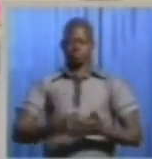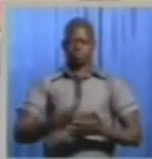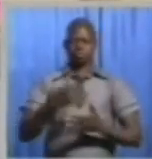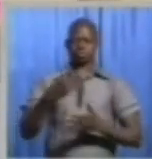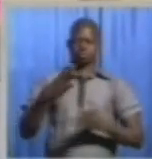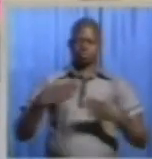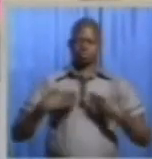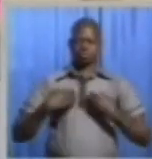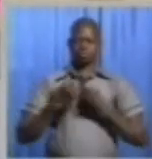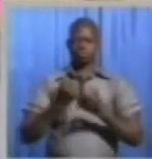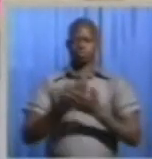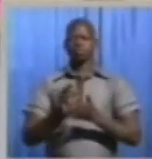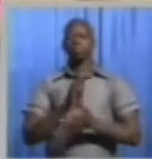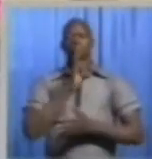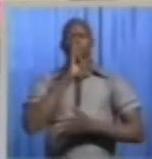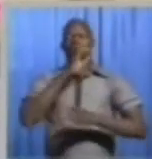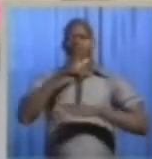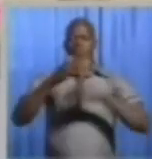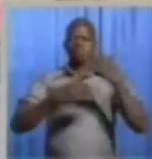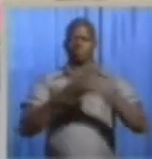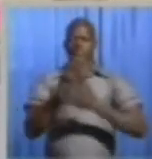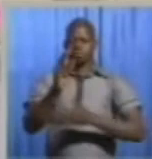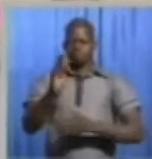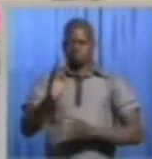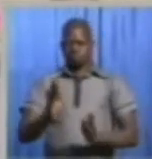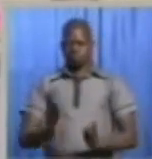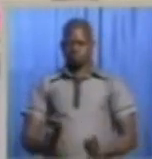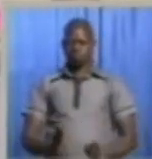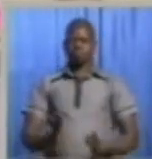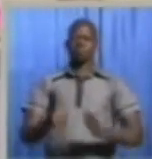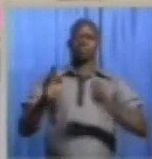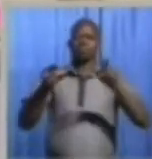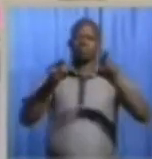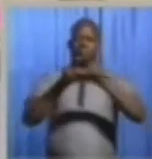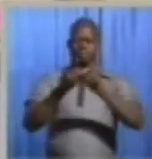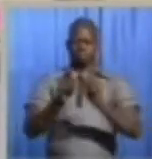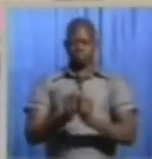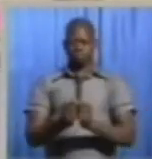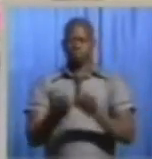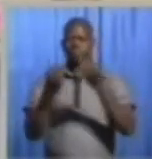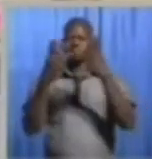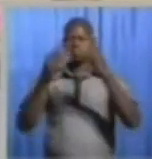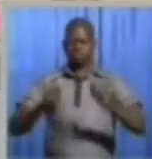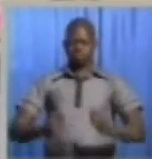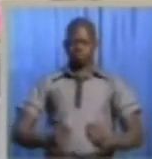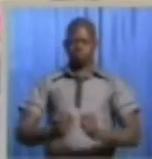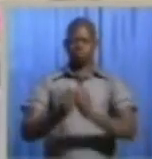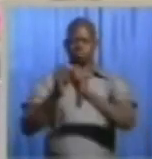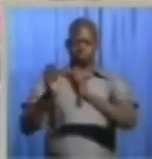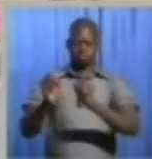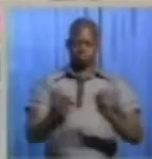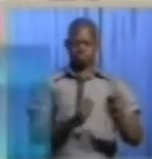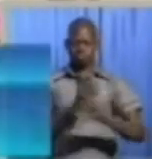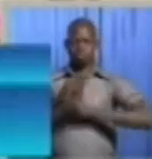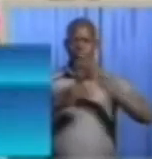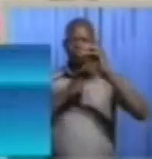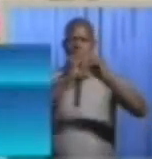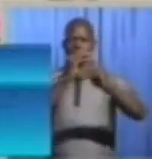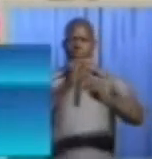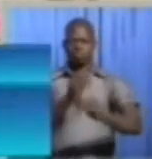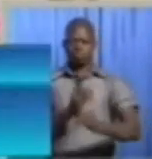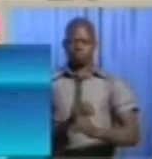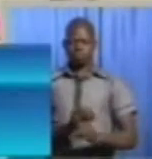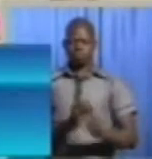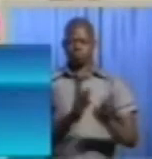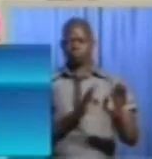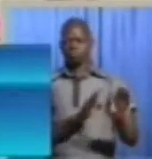et de bien-être pour toutes et tous les Burkinabés, malgré les multiples défis que s'occupe le monde et qui pourraient laisser